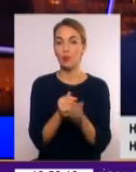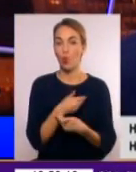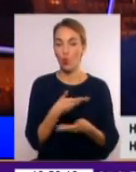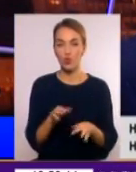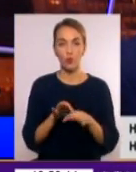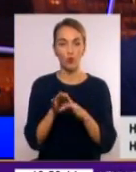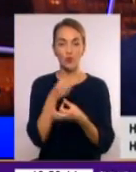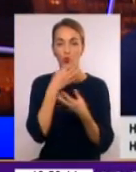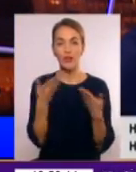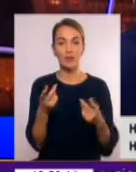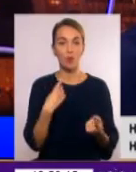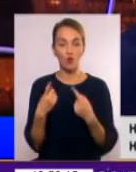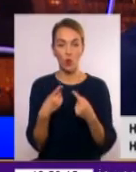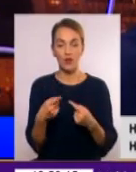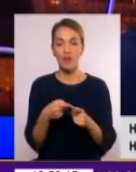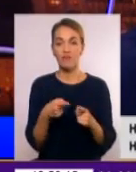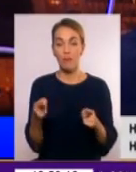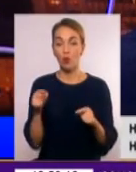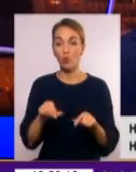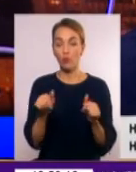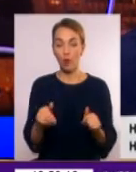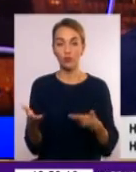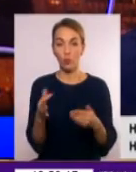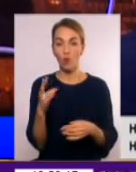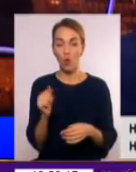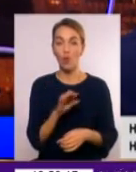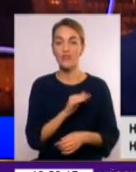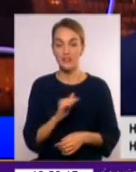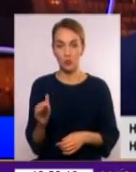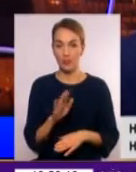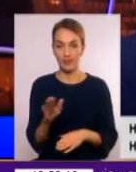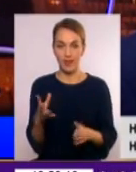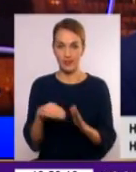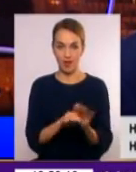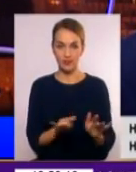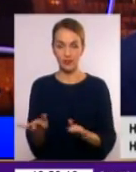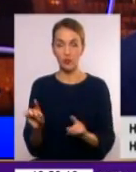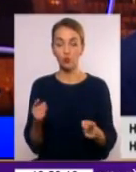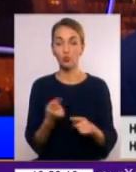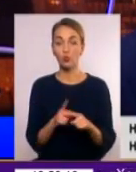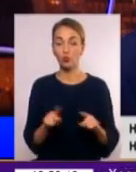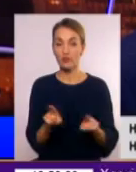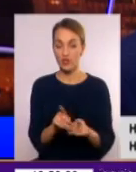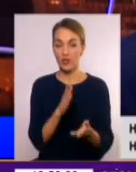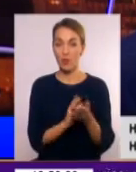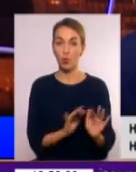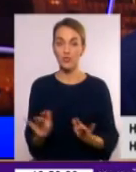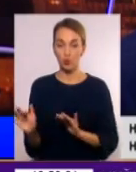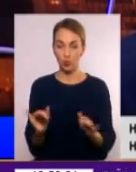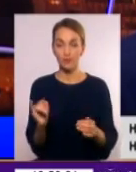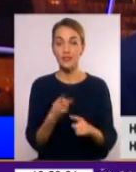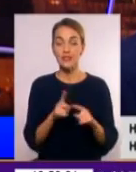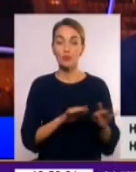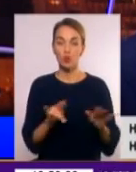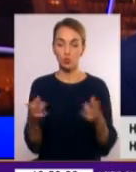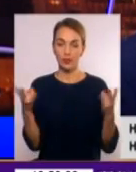проводити будь-які переговори в рамках того формату, в якому вона офіційно не задіяна. Да. Чому? Тому що все ж таки є процедура, і цій